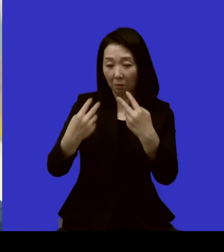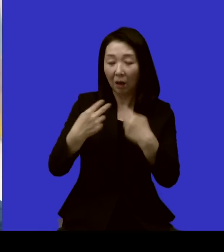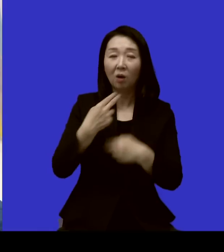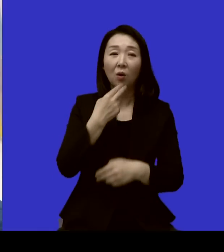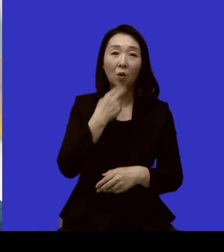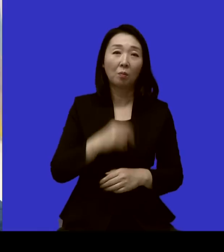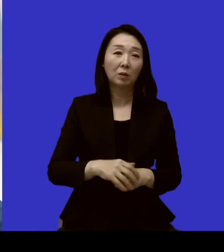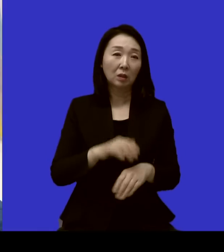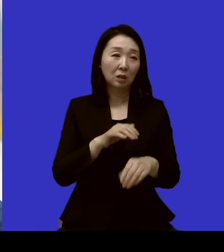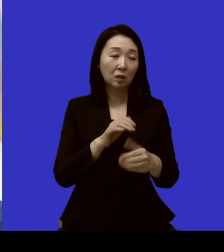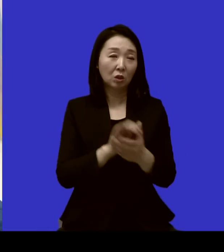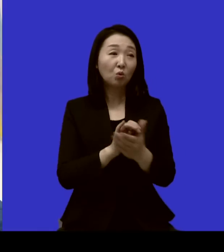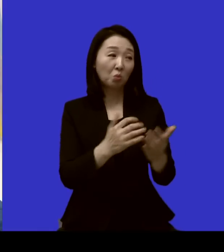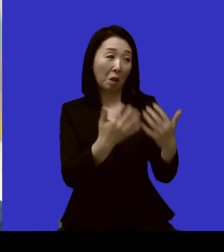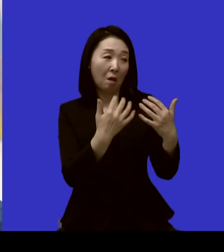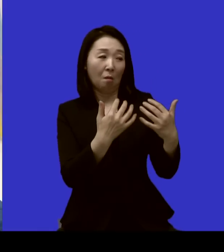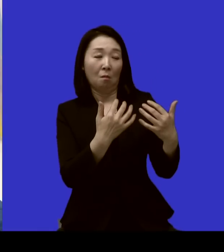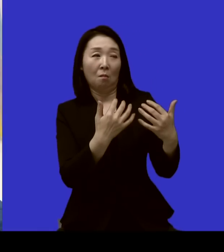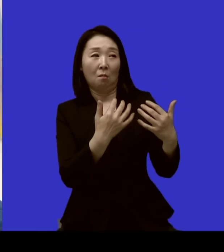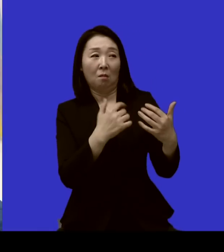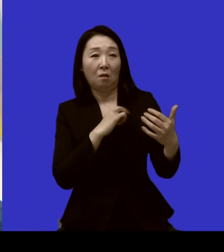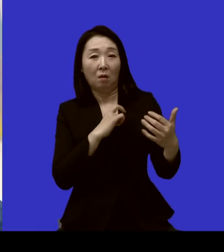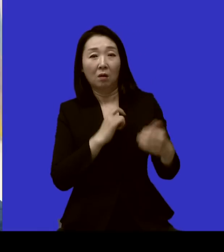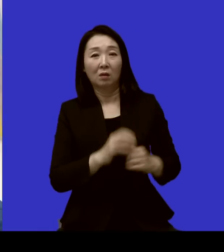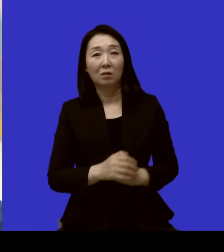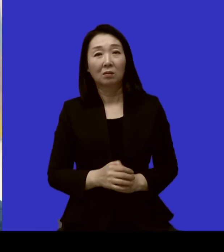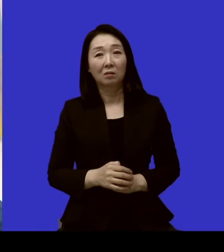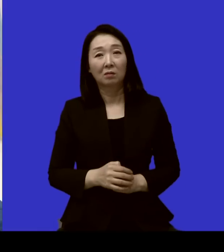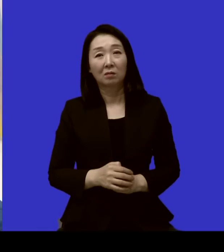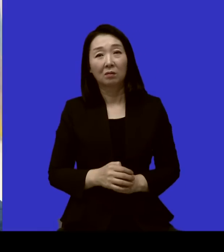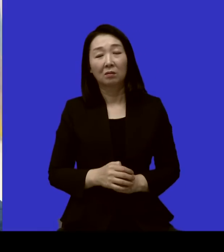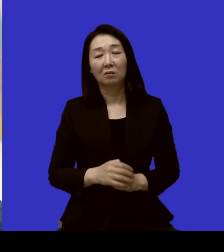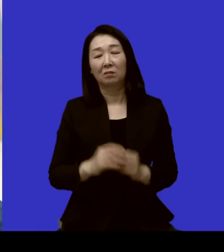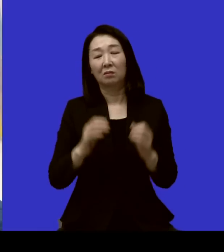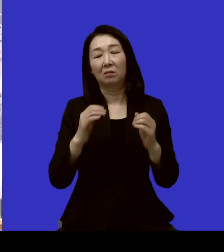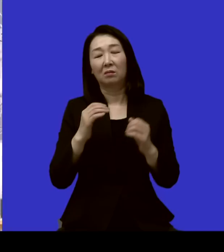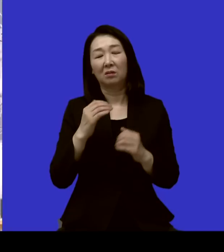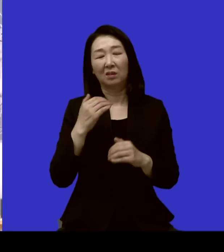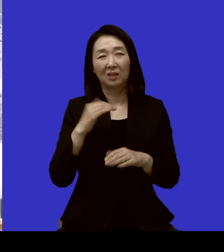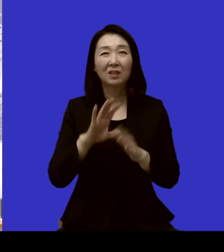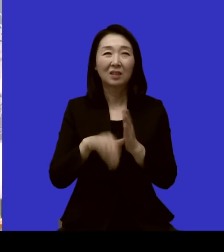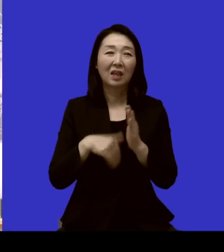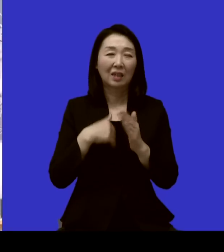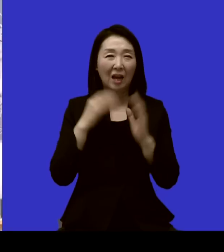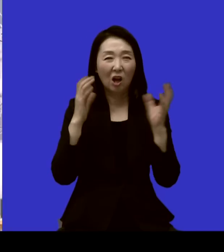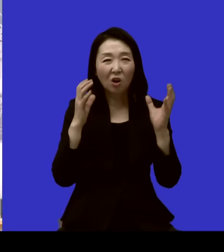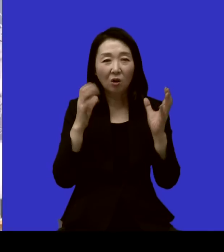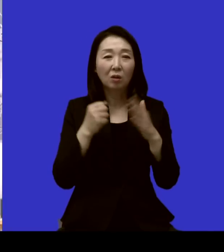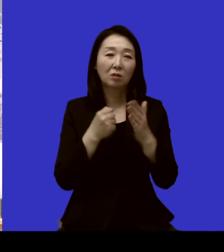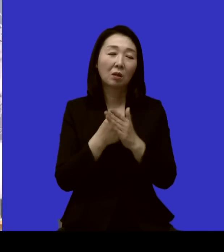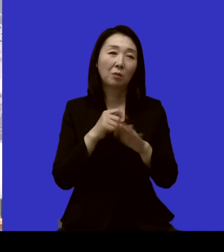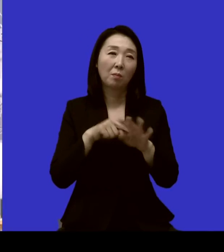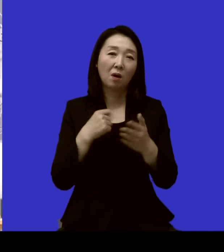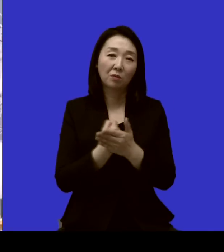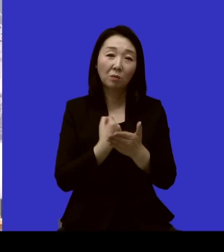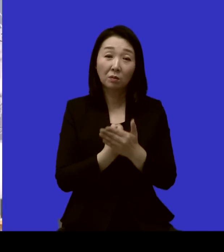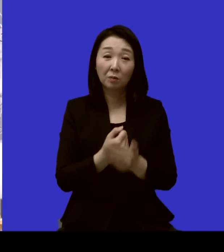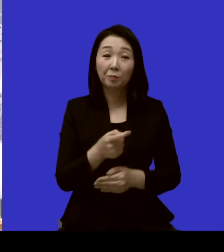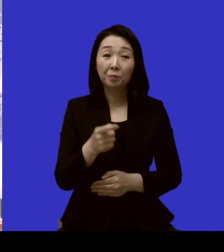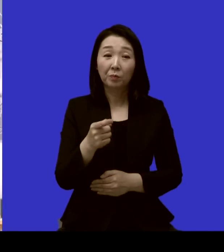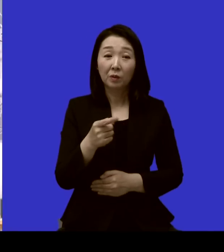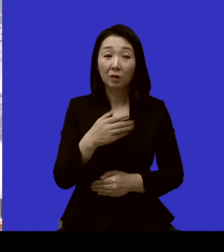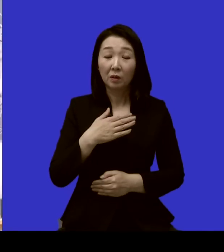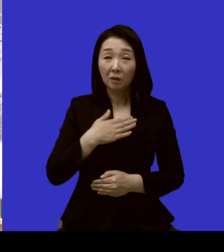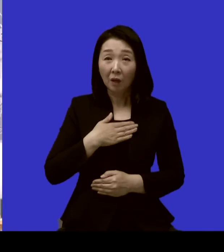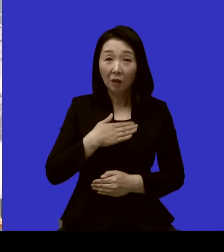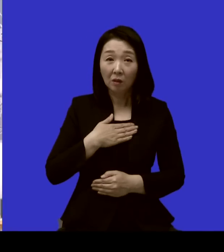없으셨고 아. 친구들도. 그러니까 제 어린 마음에는 그게 되게 섭섭한 거예요. 예. 제 마음에는 너희들과 나를 지키기 위해서 했던